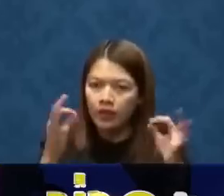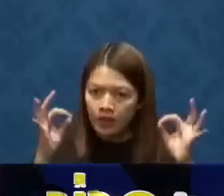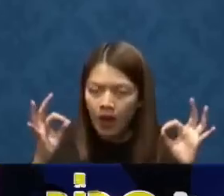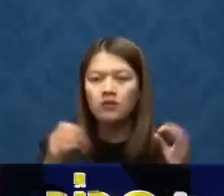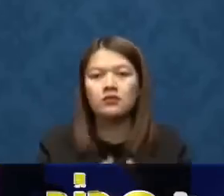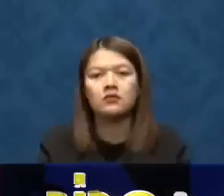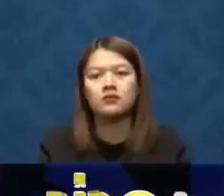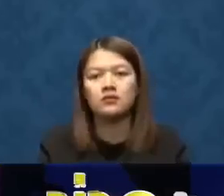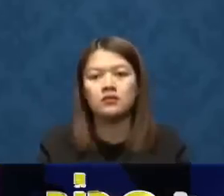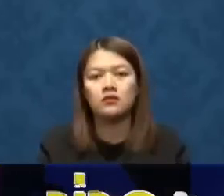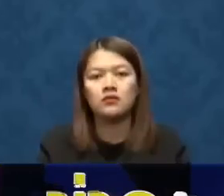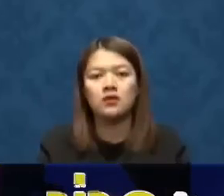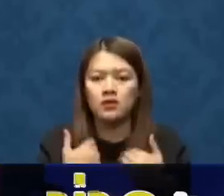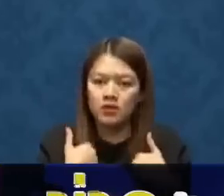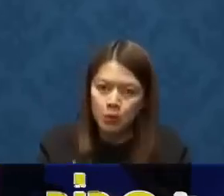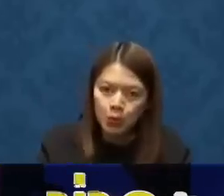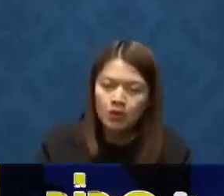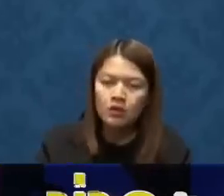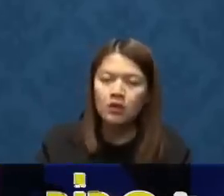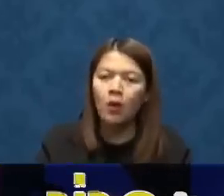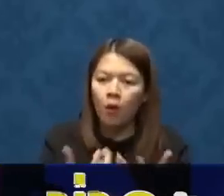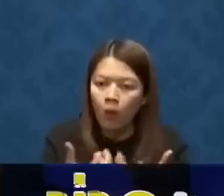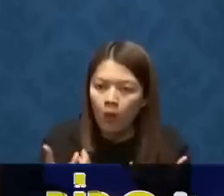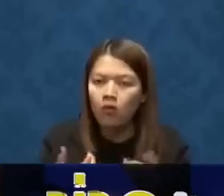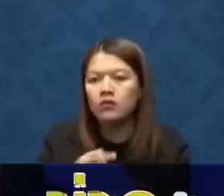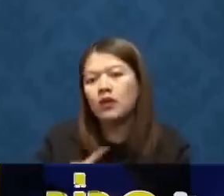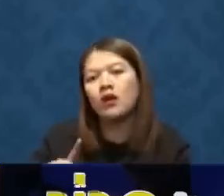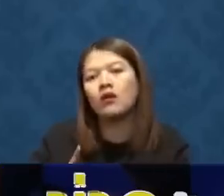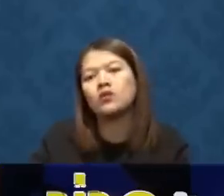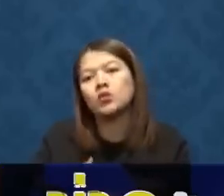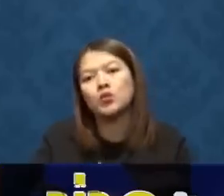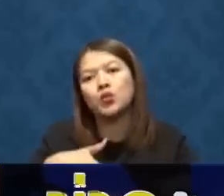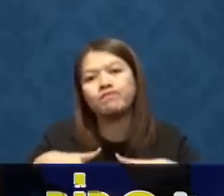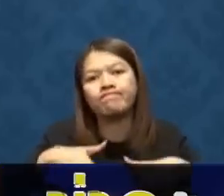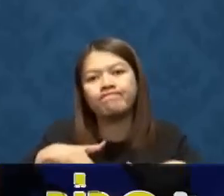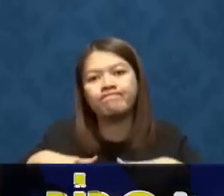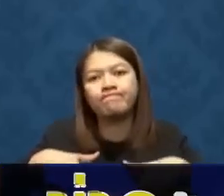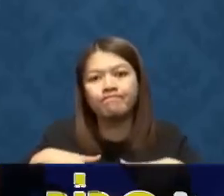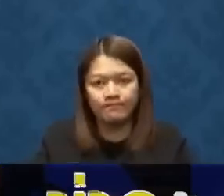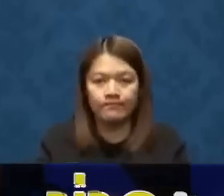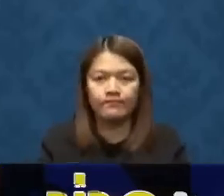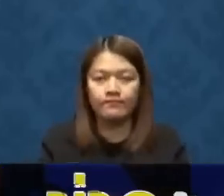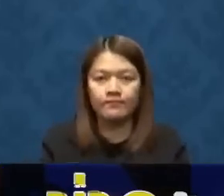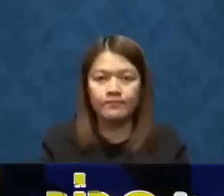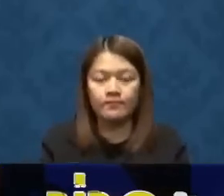าสู่ครม.และก็นำเสนอเข้าสู่ที่ประชุมสภาซึ่งในระหว่างที่กรรมาธิการพิจารณารับฟังความคิดเห็น